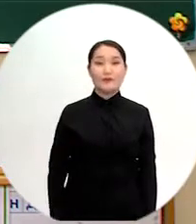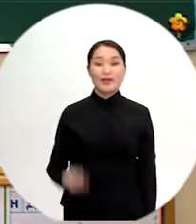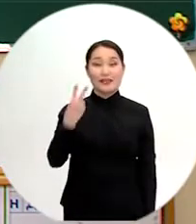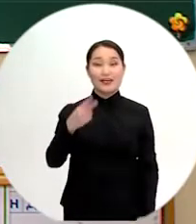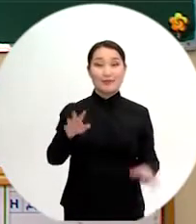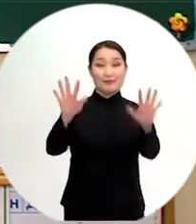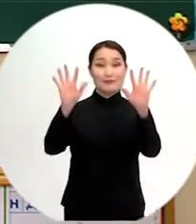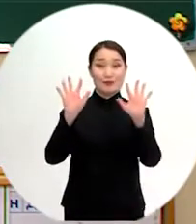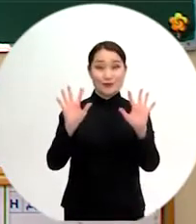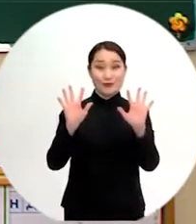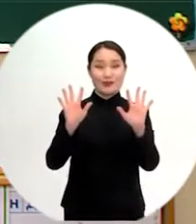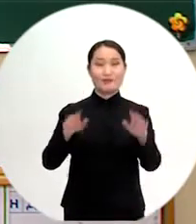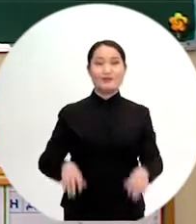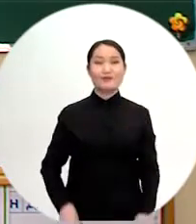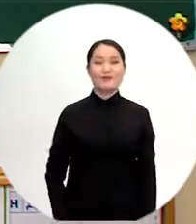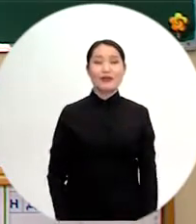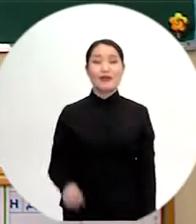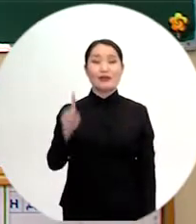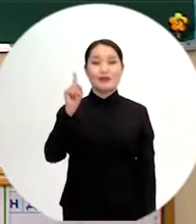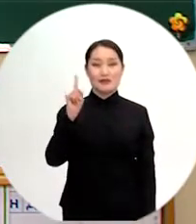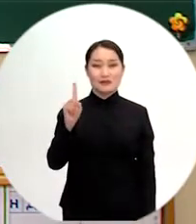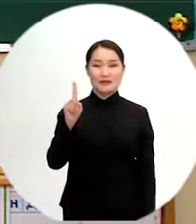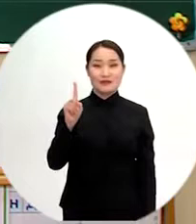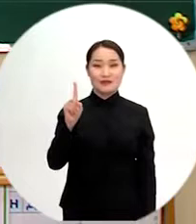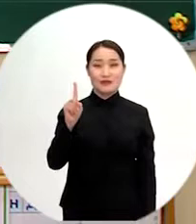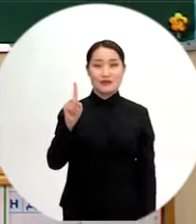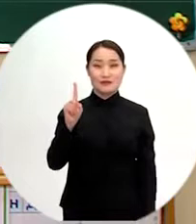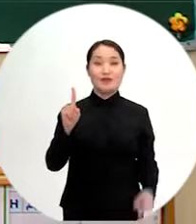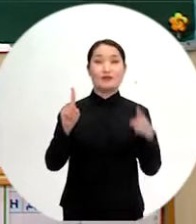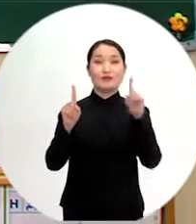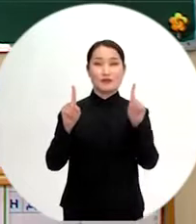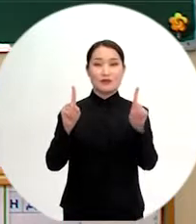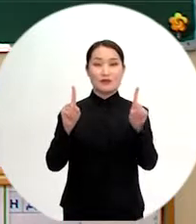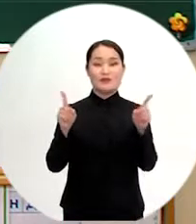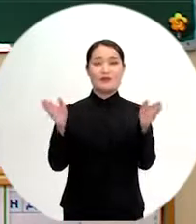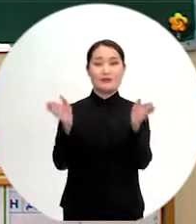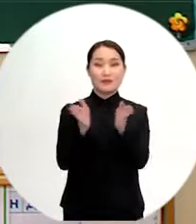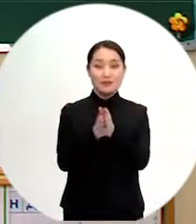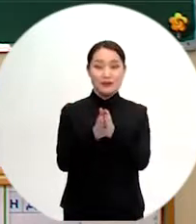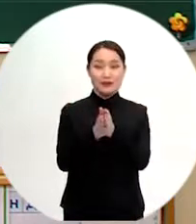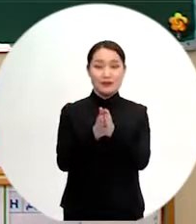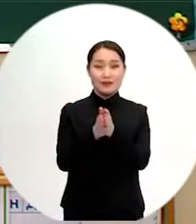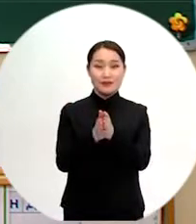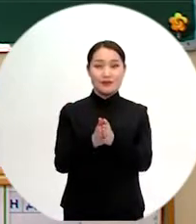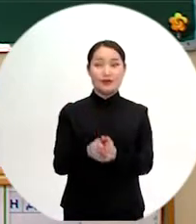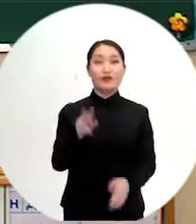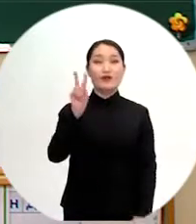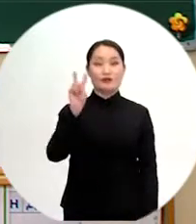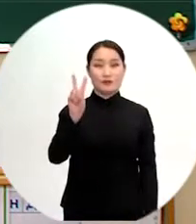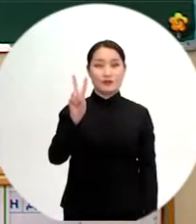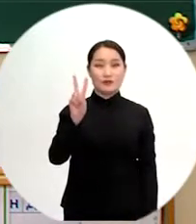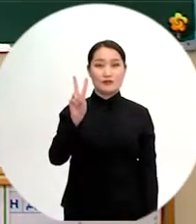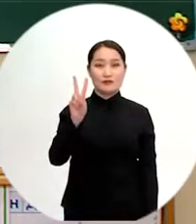хүүхдүүдээ. Нэг хуруу, нэг хуруу, нийлээд хоёр